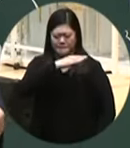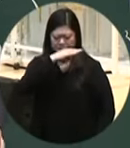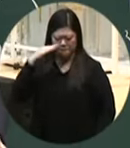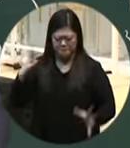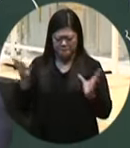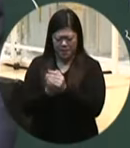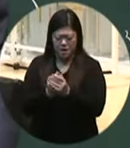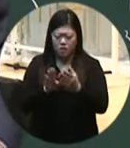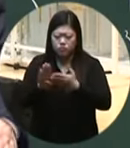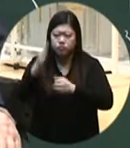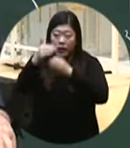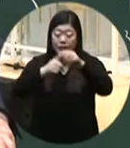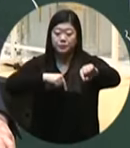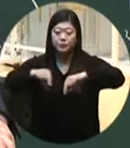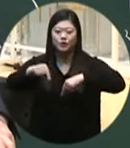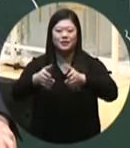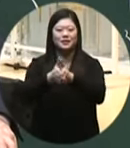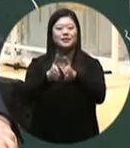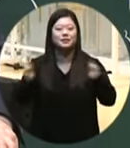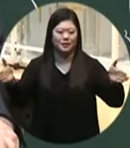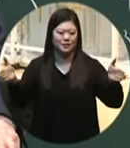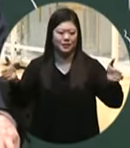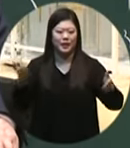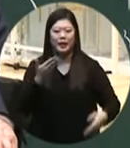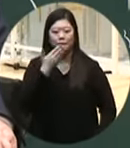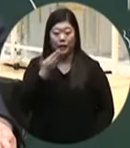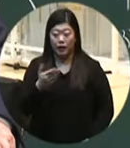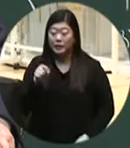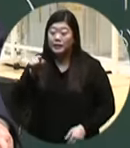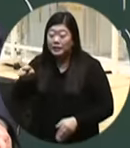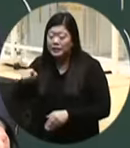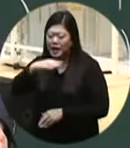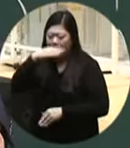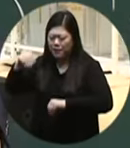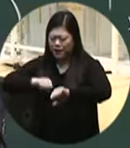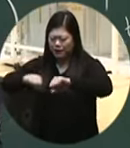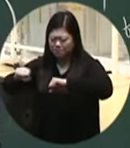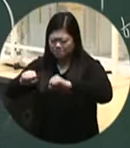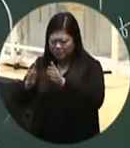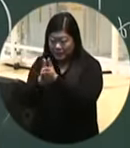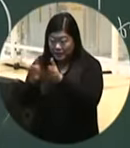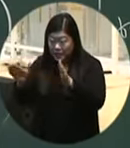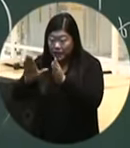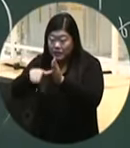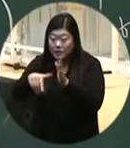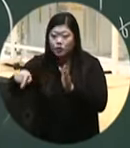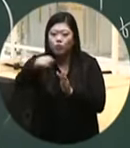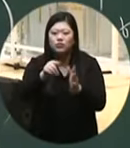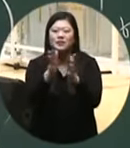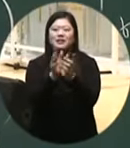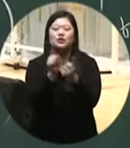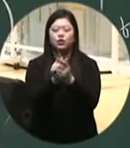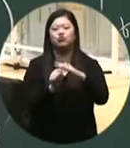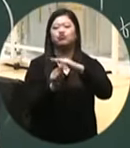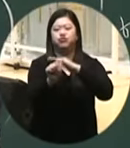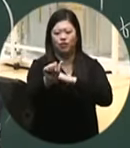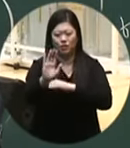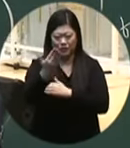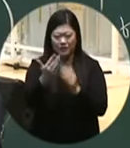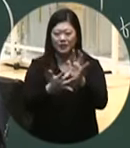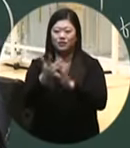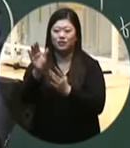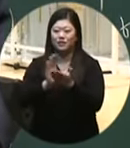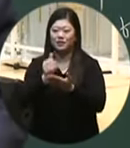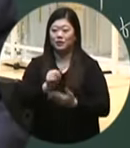hold of the truth, and the works will arise. 그 주역으로 여러분 현장에서 하나님의 역사를 이끼기를 예수 이름으로